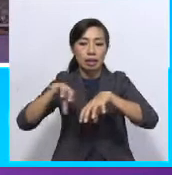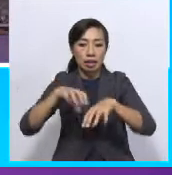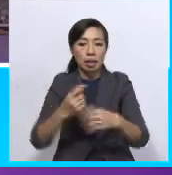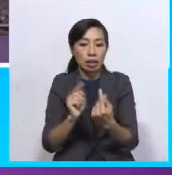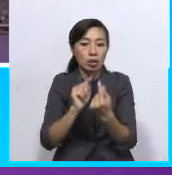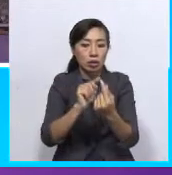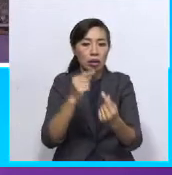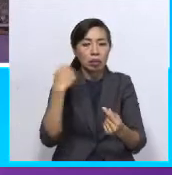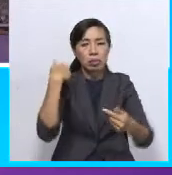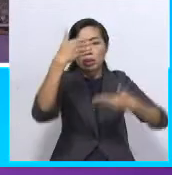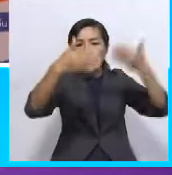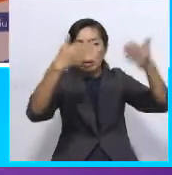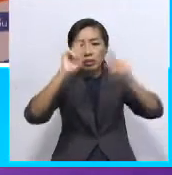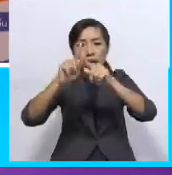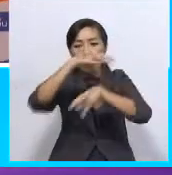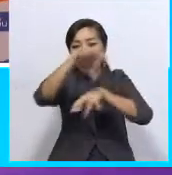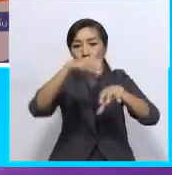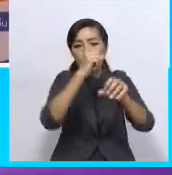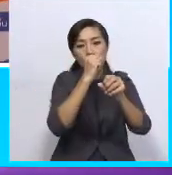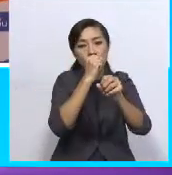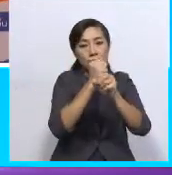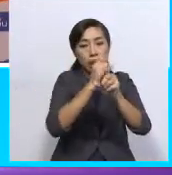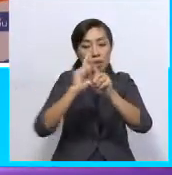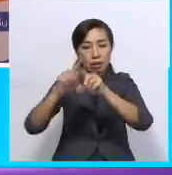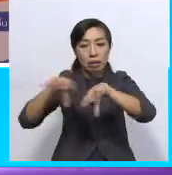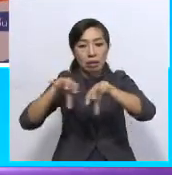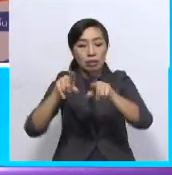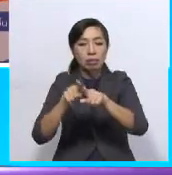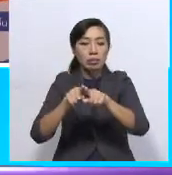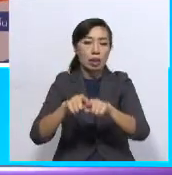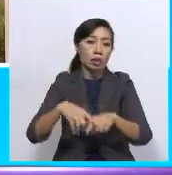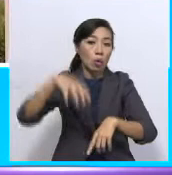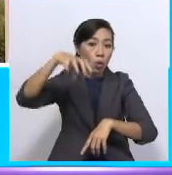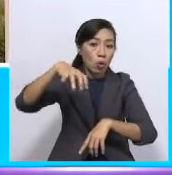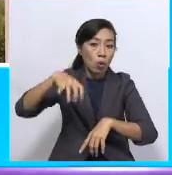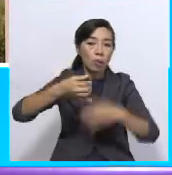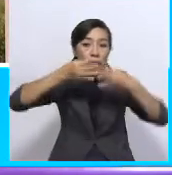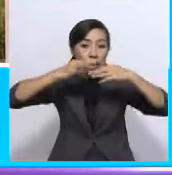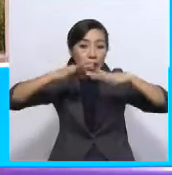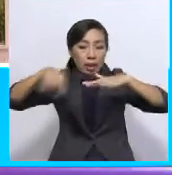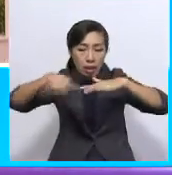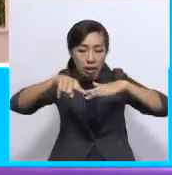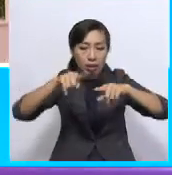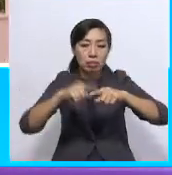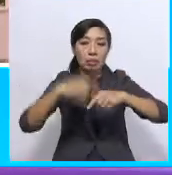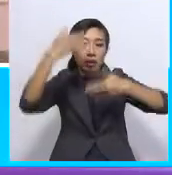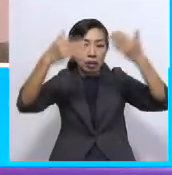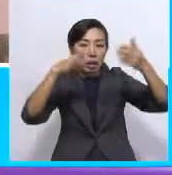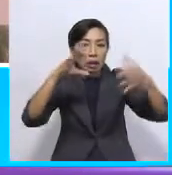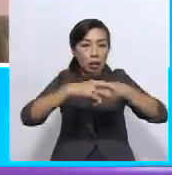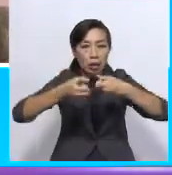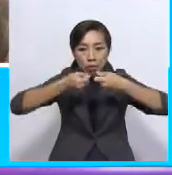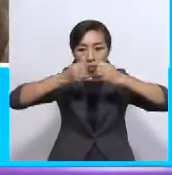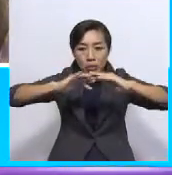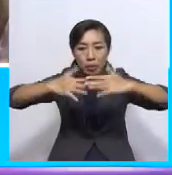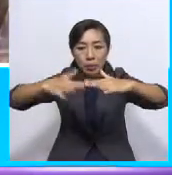นี้นะครับก็ยังมีอีกหลากหลายหน่วยงานเลยล่ะครับอาทิกรมทรัพยากรทางทะเลและชายฝั่งที่จัดแสดงนิทรรศการเกี่ยวกับสถานการณ์ชายฝั่